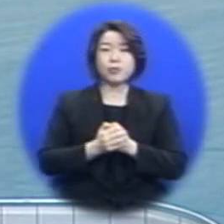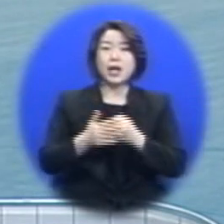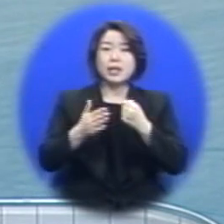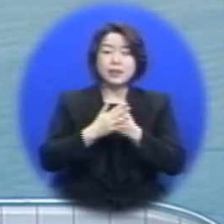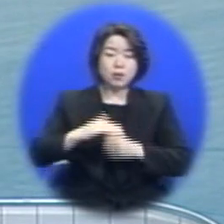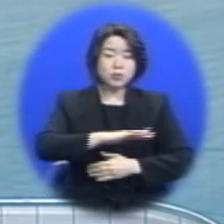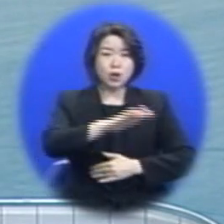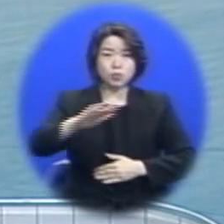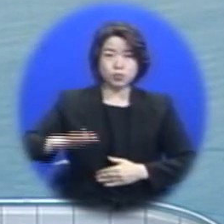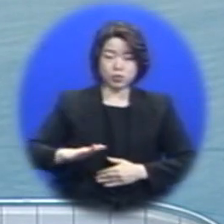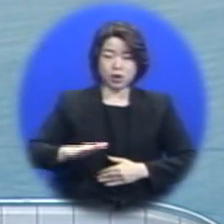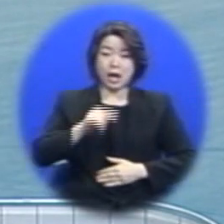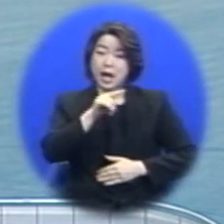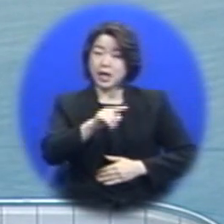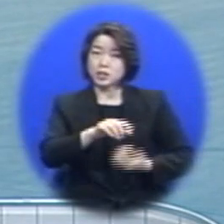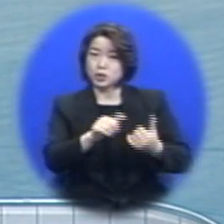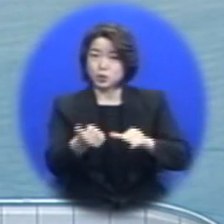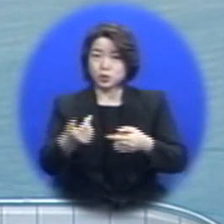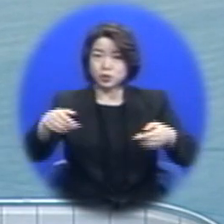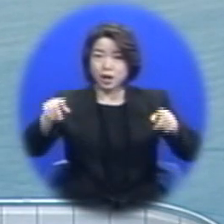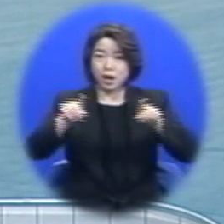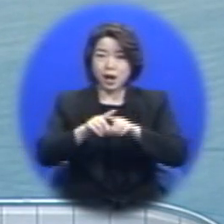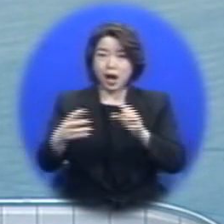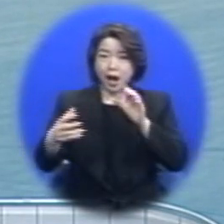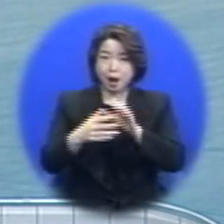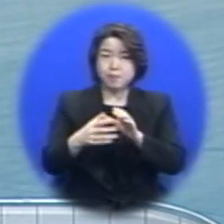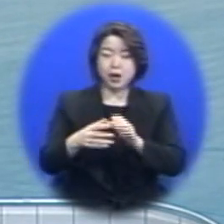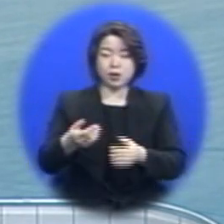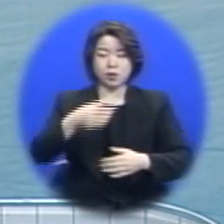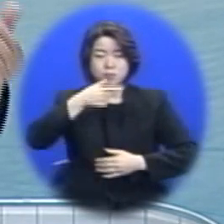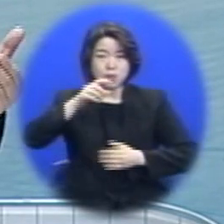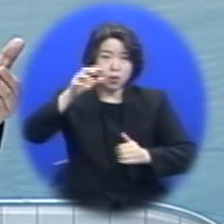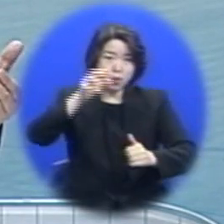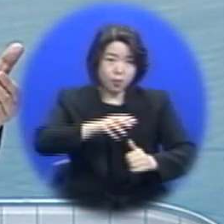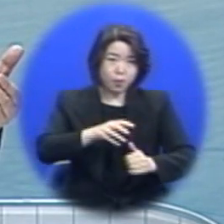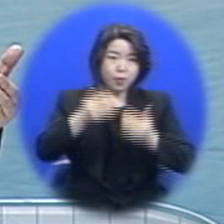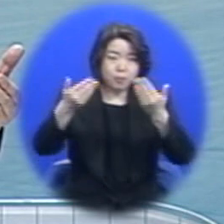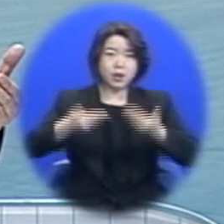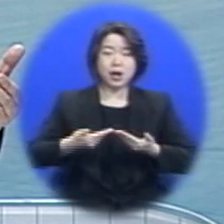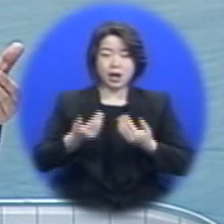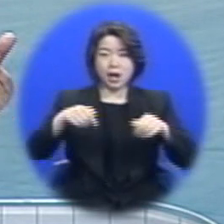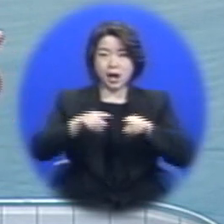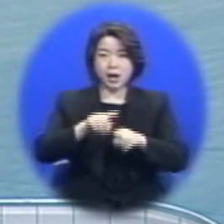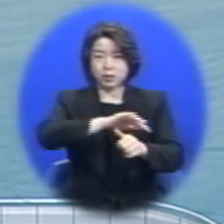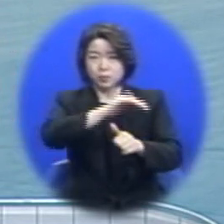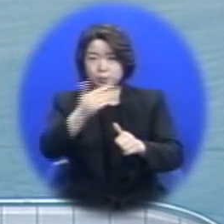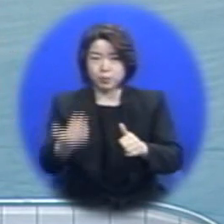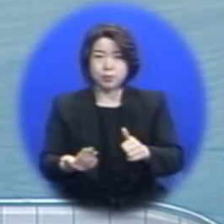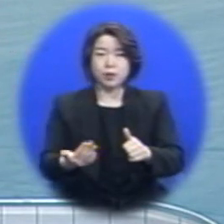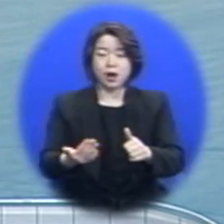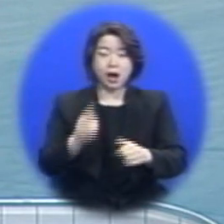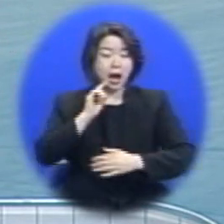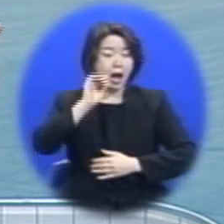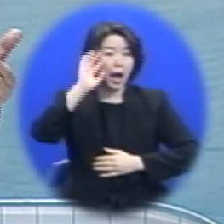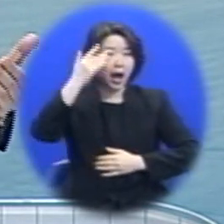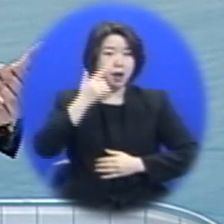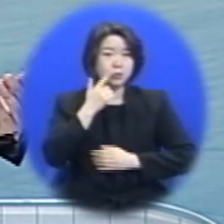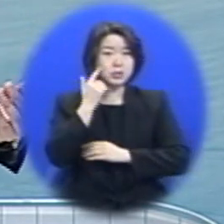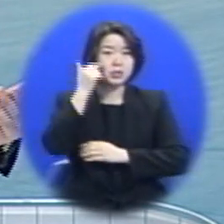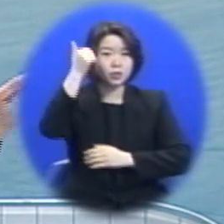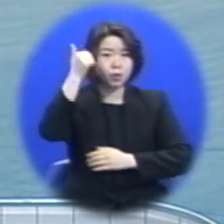우리가 그의 죽으심과 합하여 세례를 받음으로 그와 함께 장사되었나니 이는 아버지의 영광으로